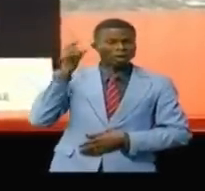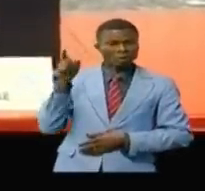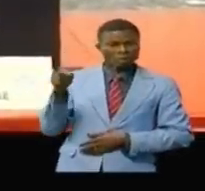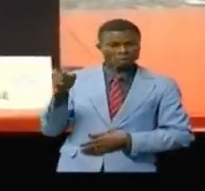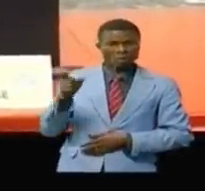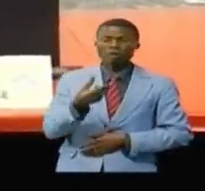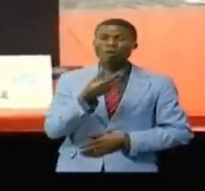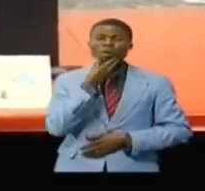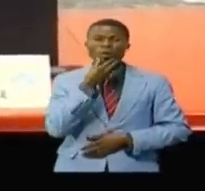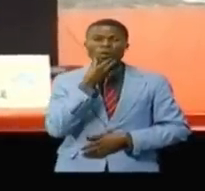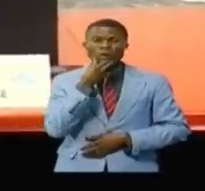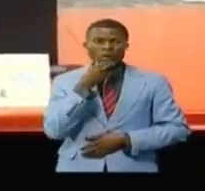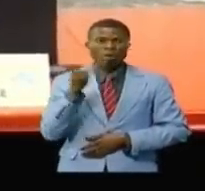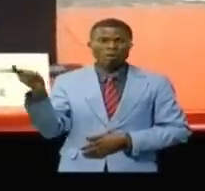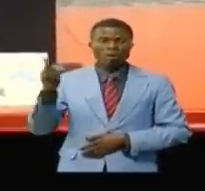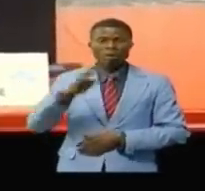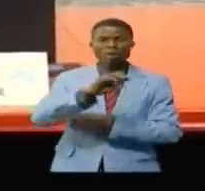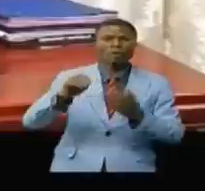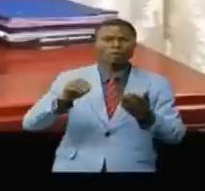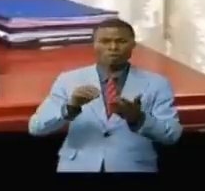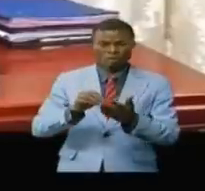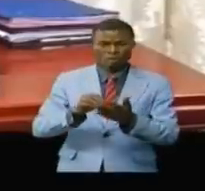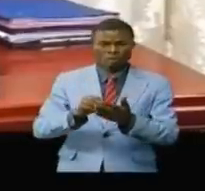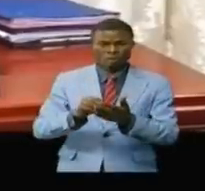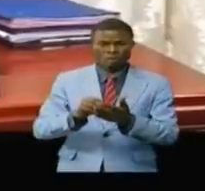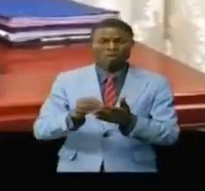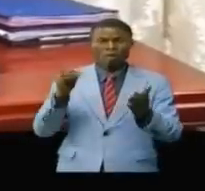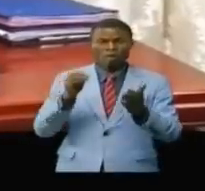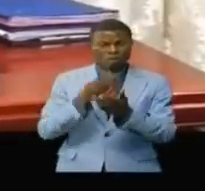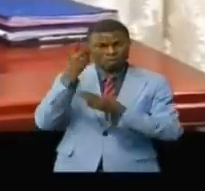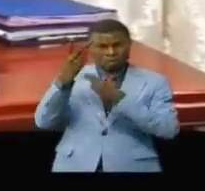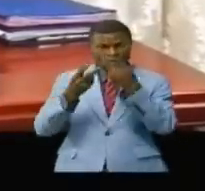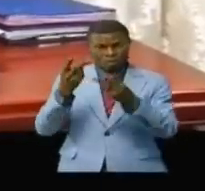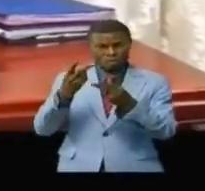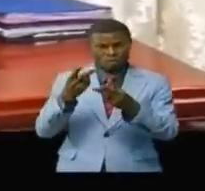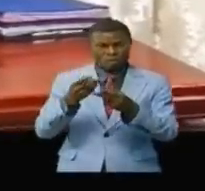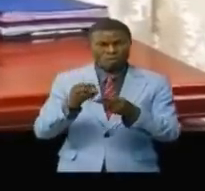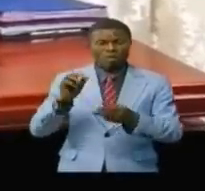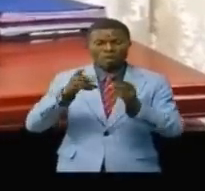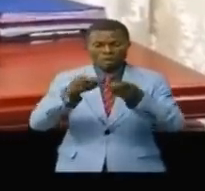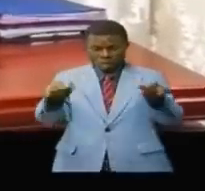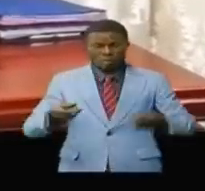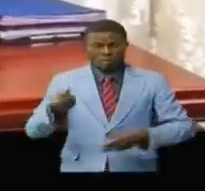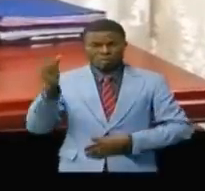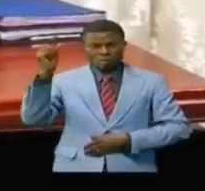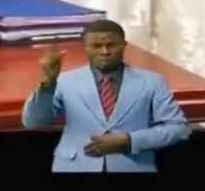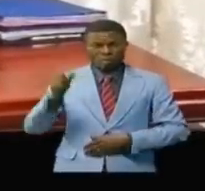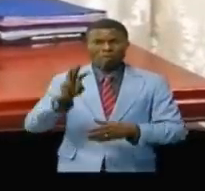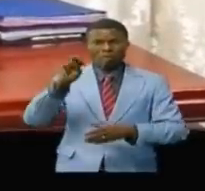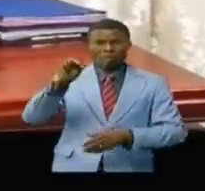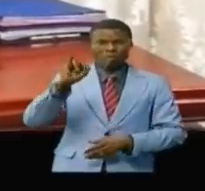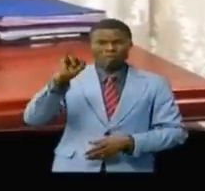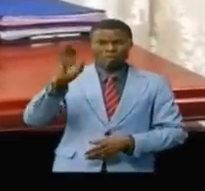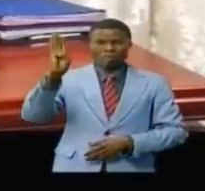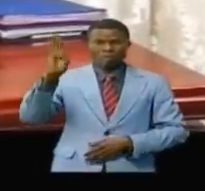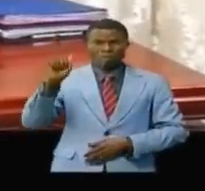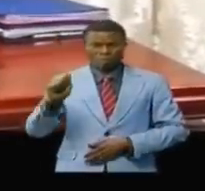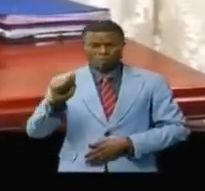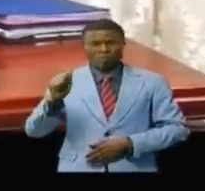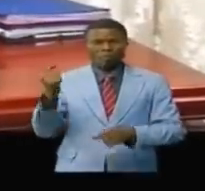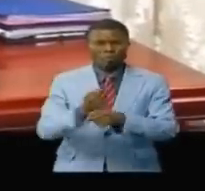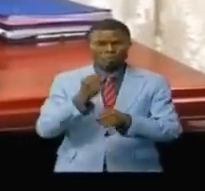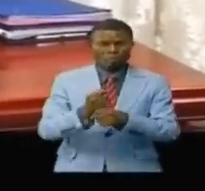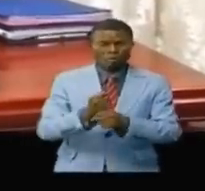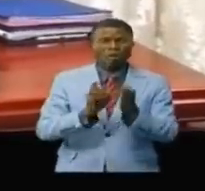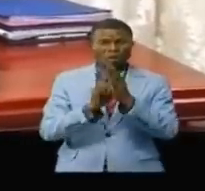En Mbujimayi, dans le Kasaï oriental, il a effectué une visite à la minière de Bakwangamiba dans le cadre des efforts en cours pour